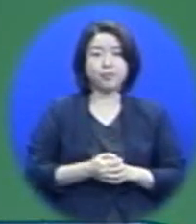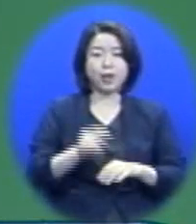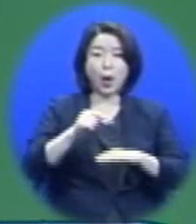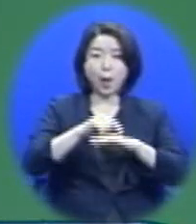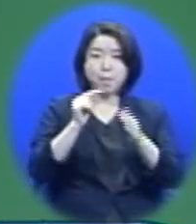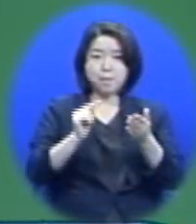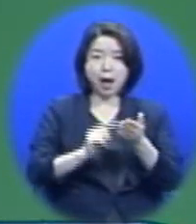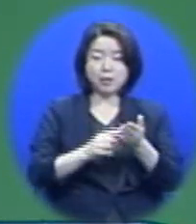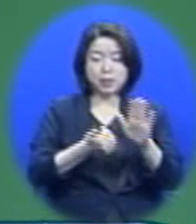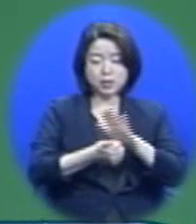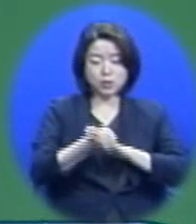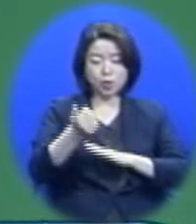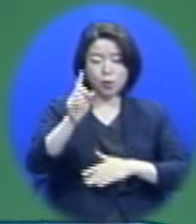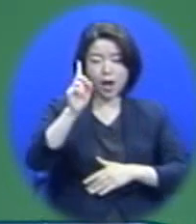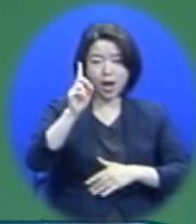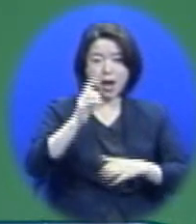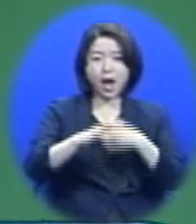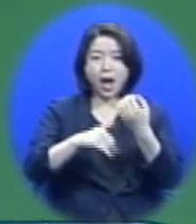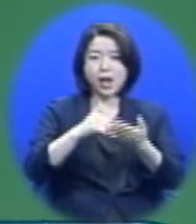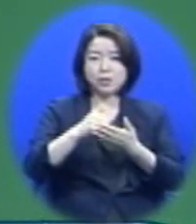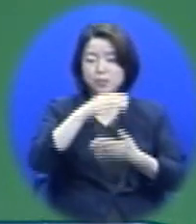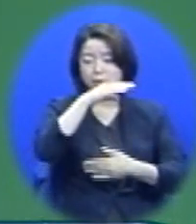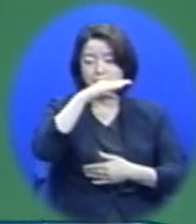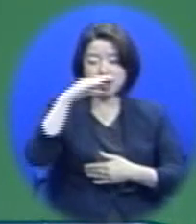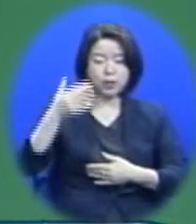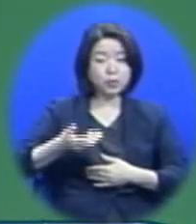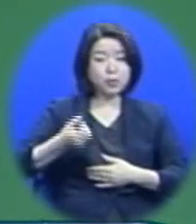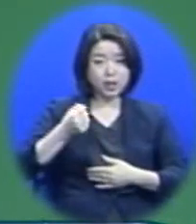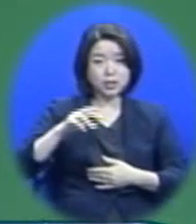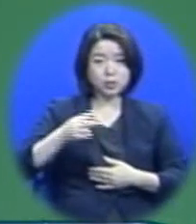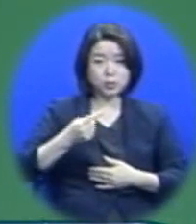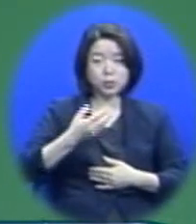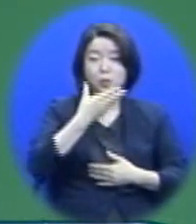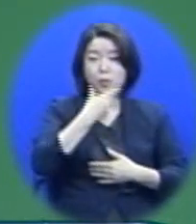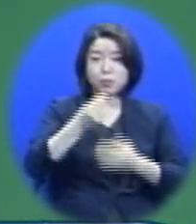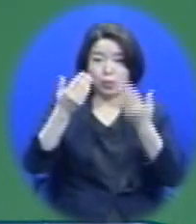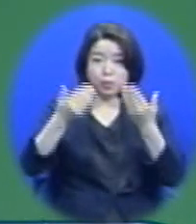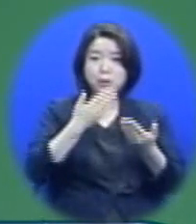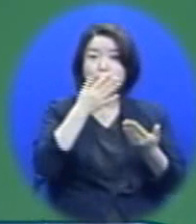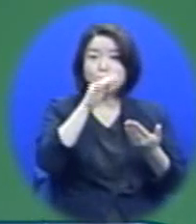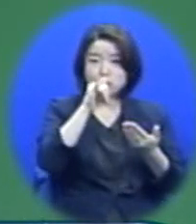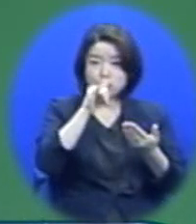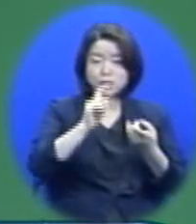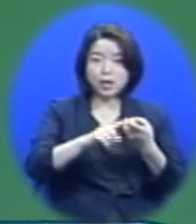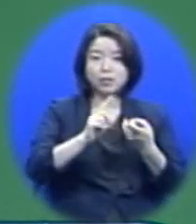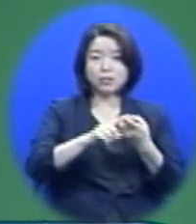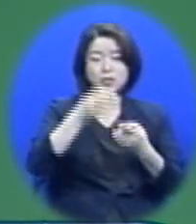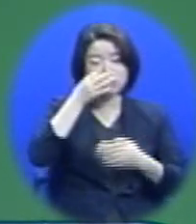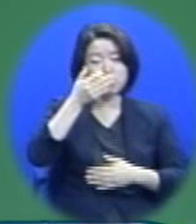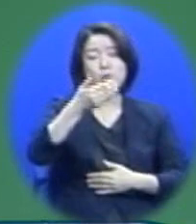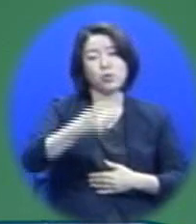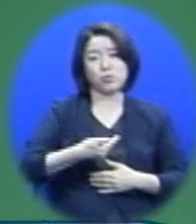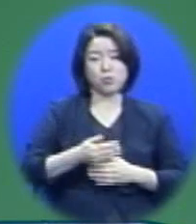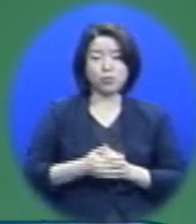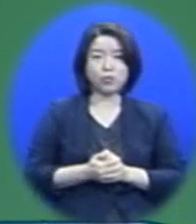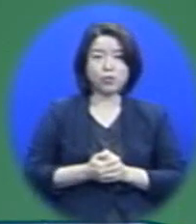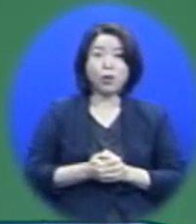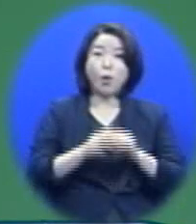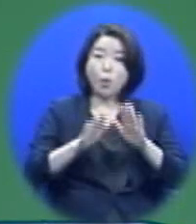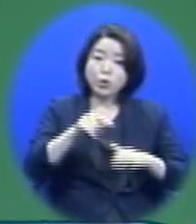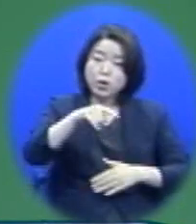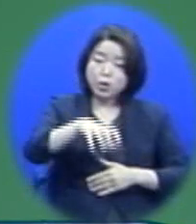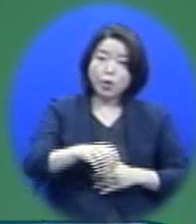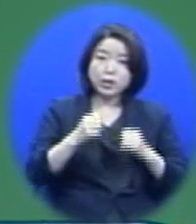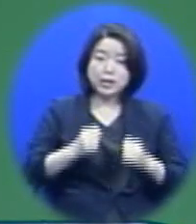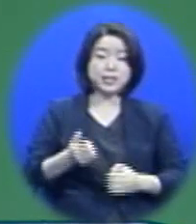마음의 소원 하나만 하나님 앞에 바로 가져도 이렇게 복을 받을 수 있다는 것을 보여준 거예요. 오늘 여기 계신